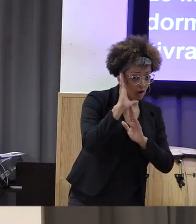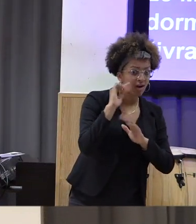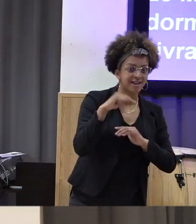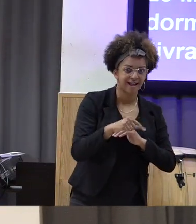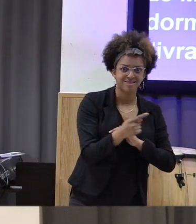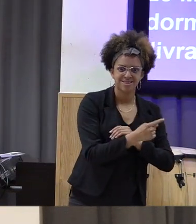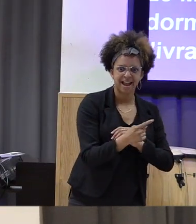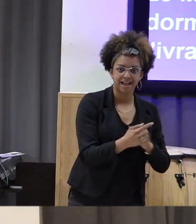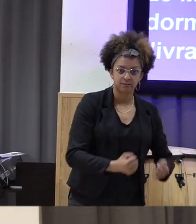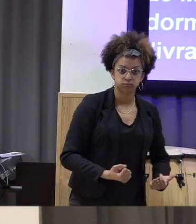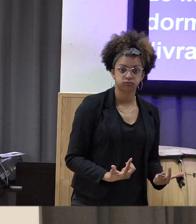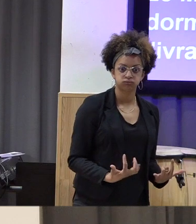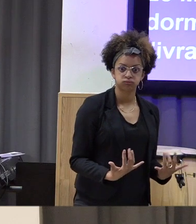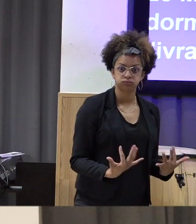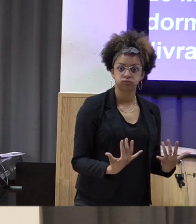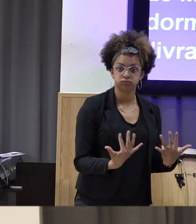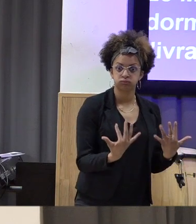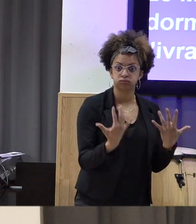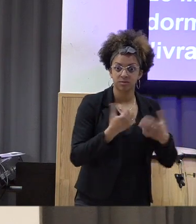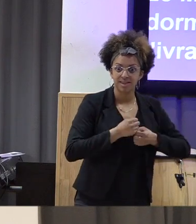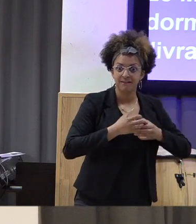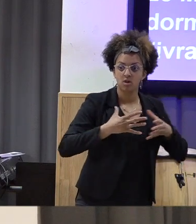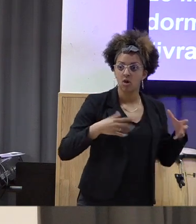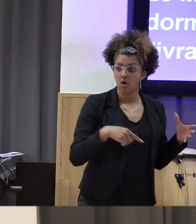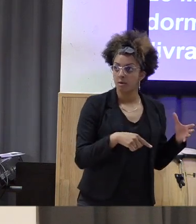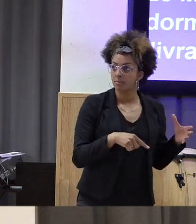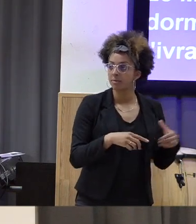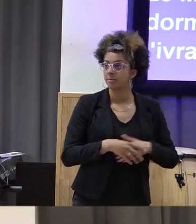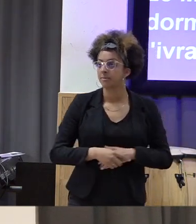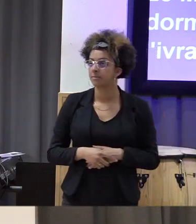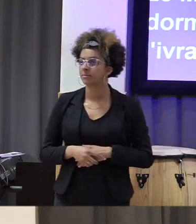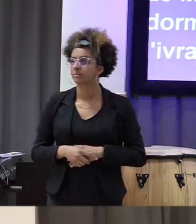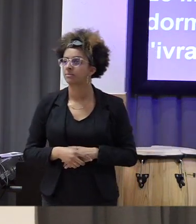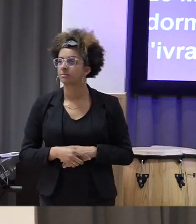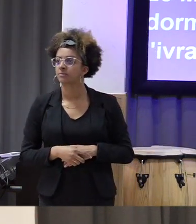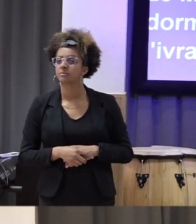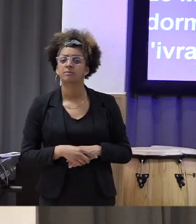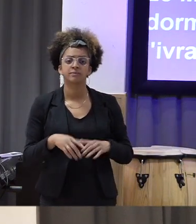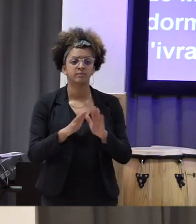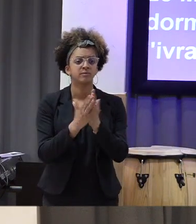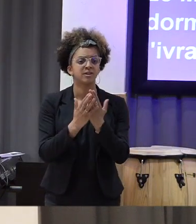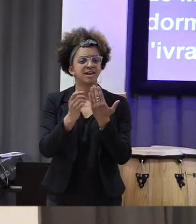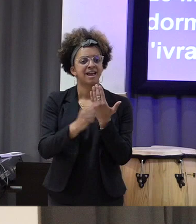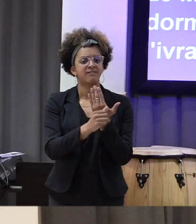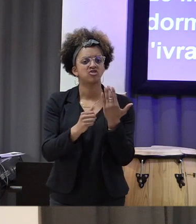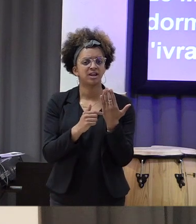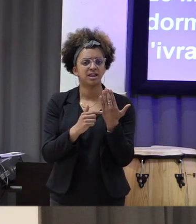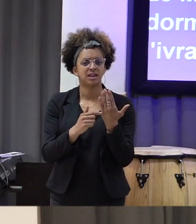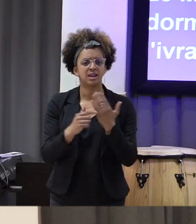Les mystères du royaume des cieux qui nous sont présentés dans l'évangile de